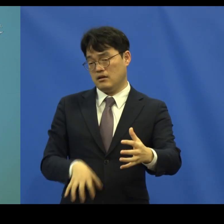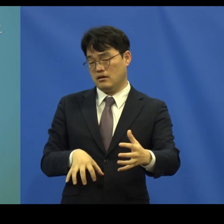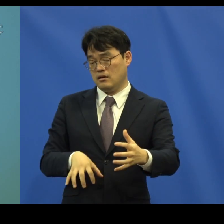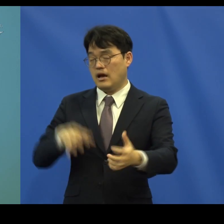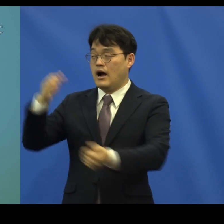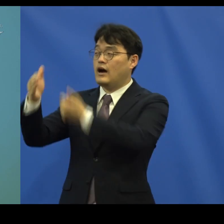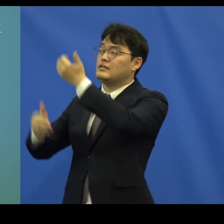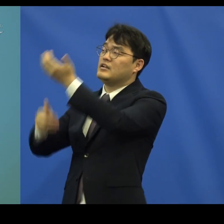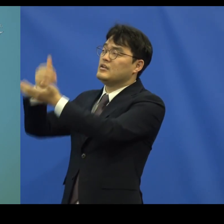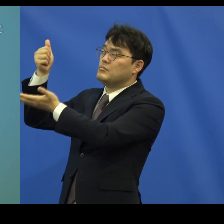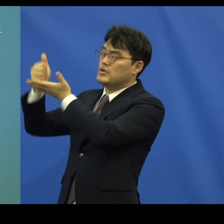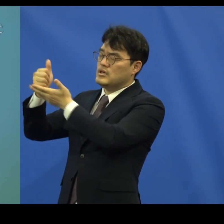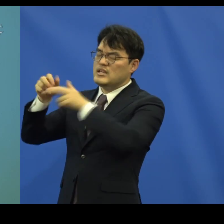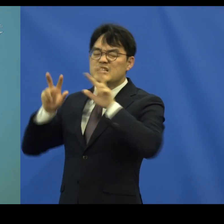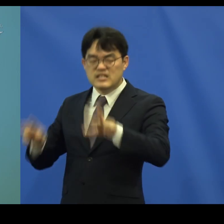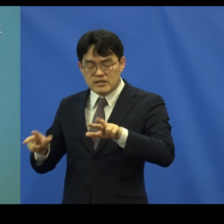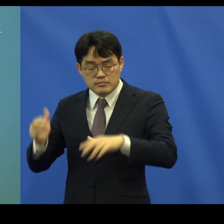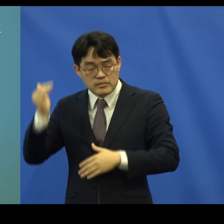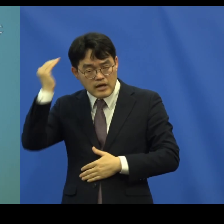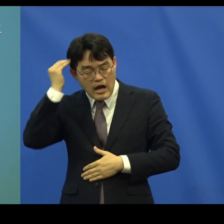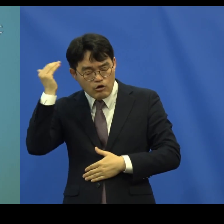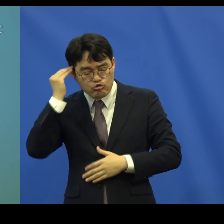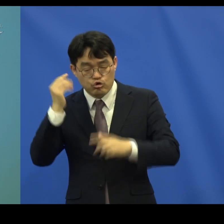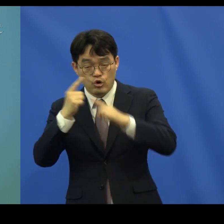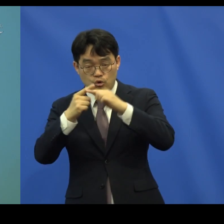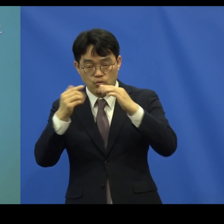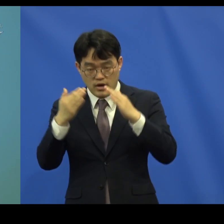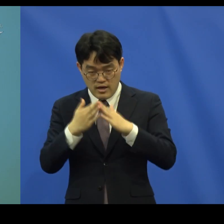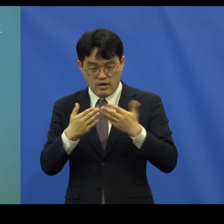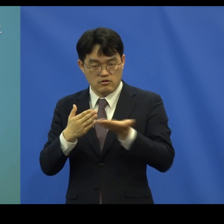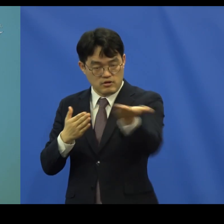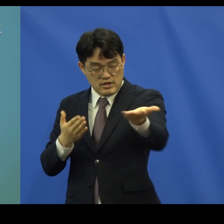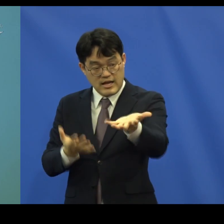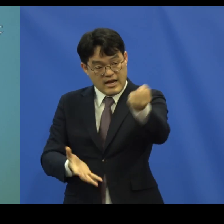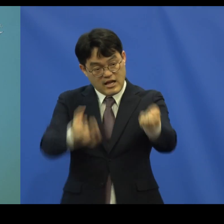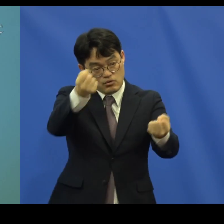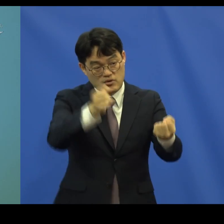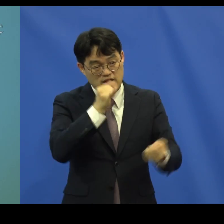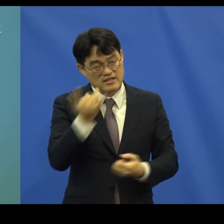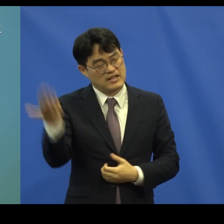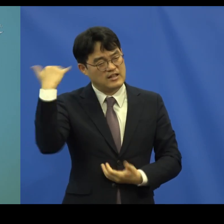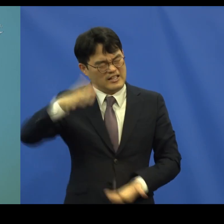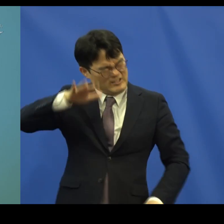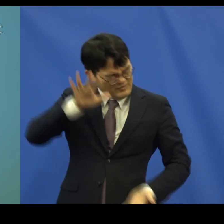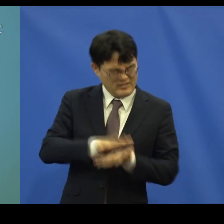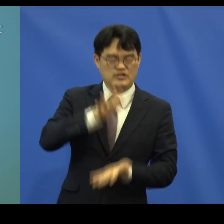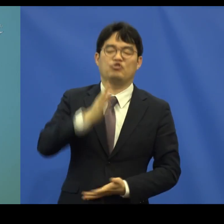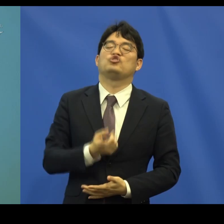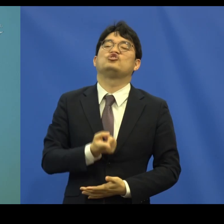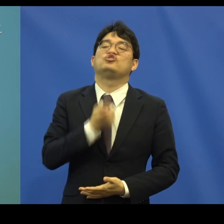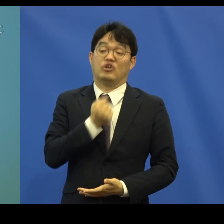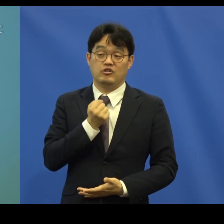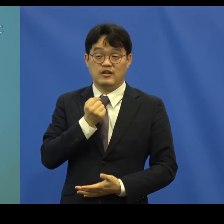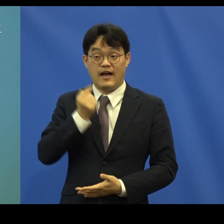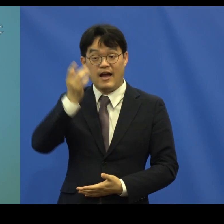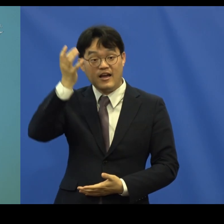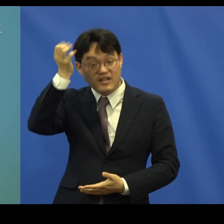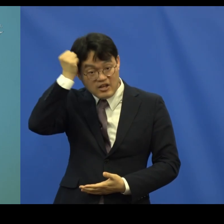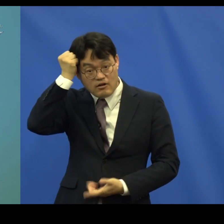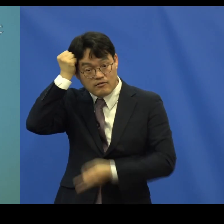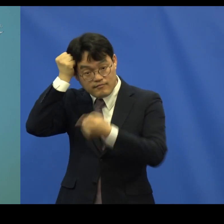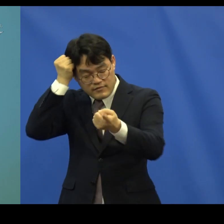한국 교회를 독특하게 사용하시겠다는 계획이 있음을 우리가 많은 이제 우리의 모임들을 통해서 확인하게